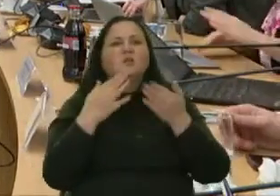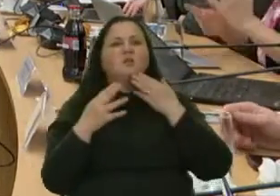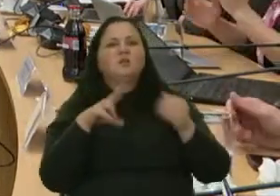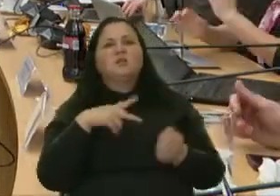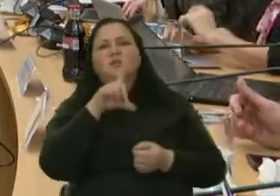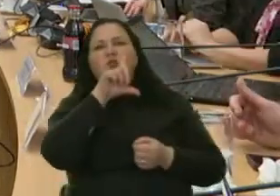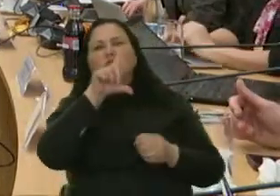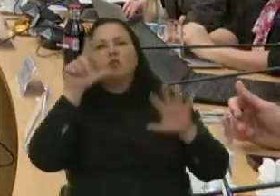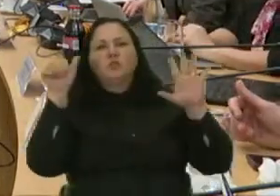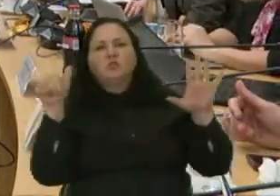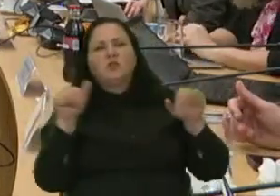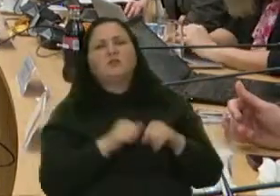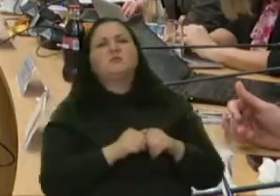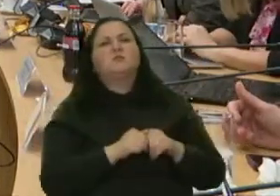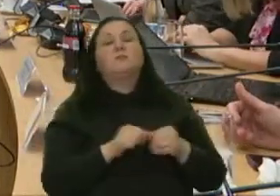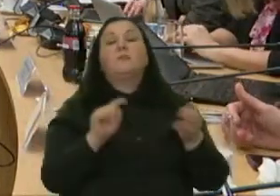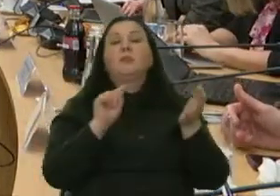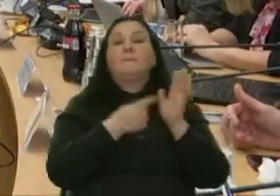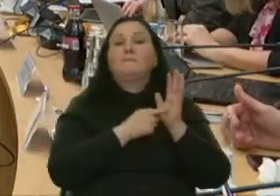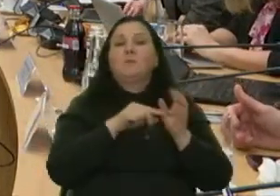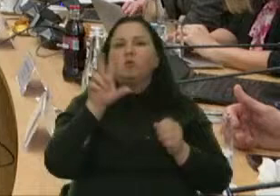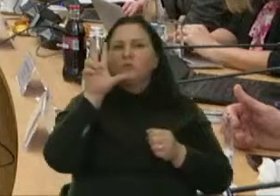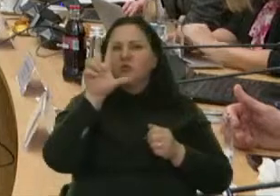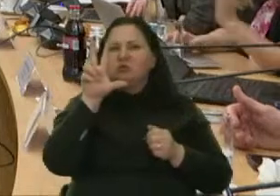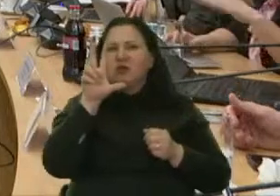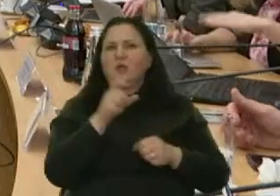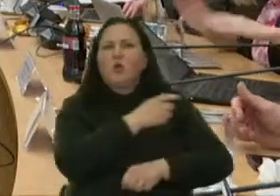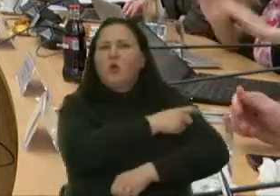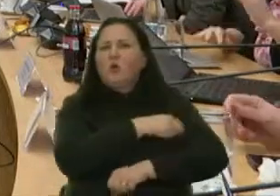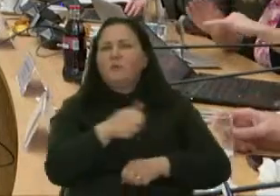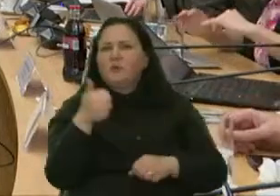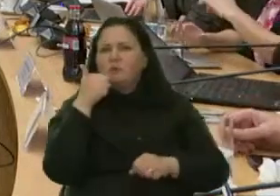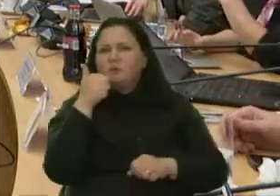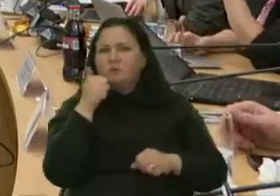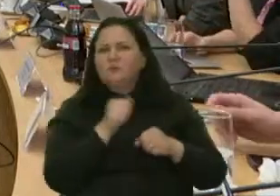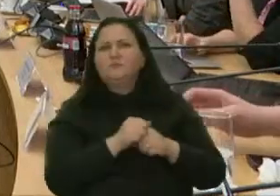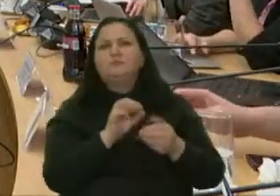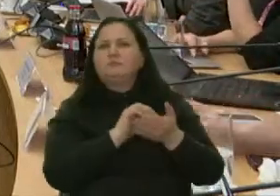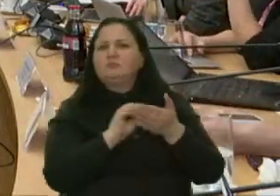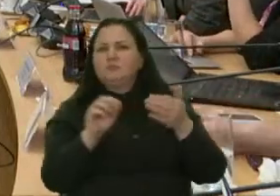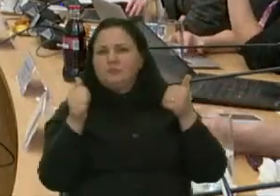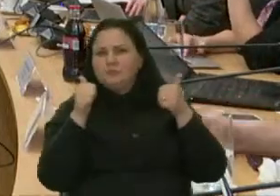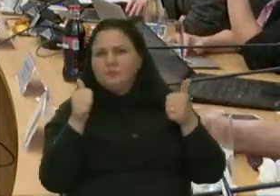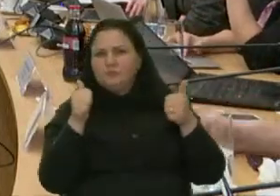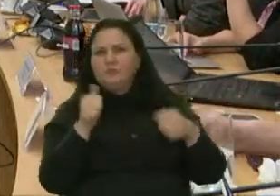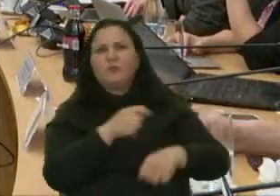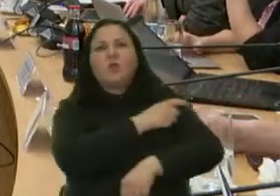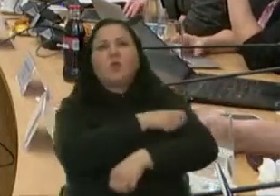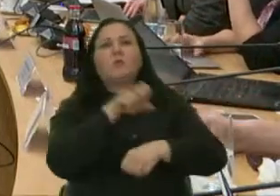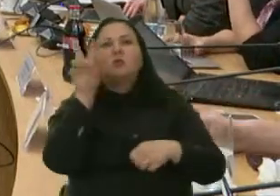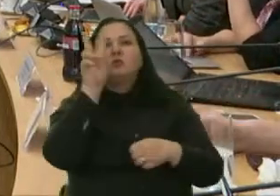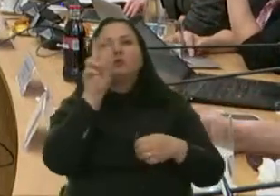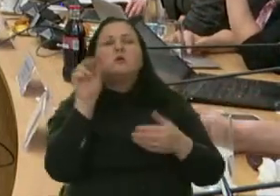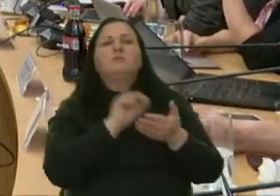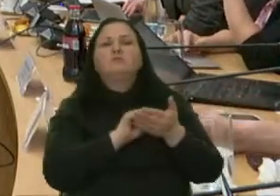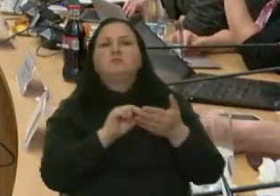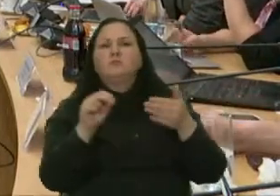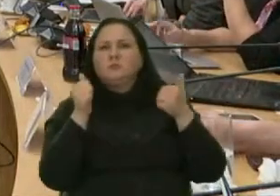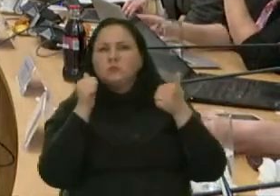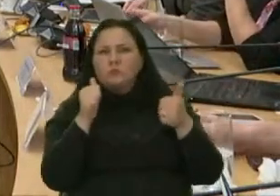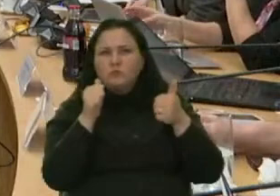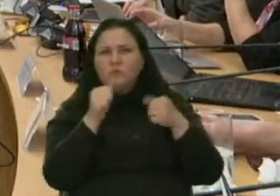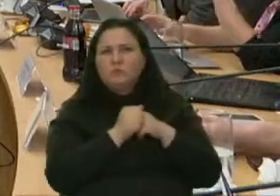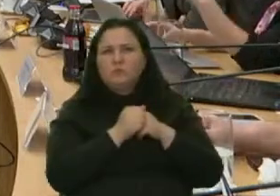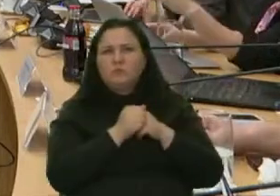de 26 punctul numărul 3 Comisia 1 Comisia de buget avi favorabil Comisia 2 Comisia juridică aviz